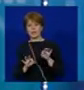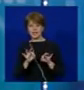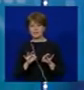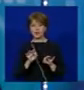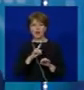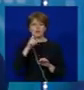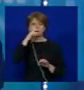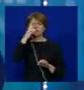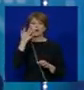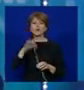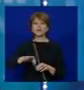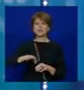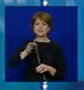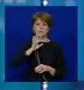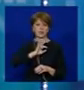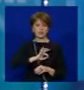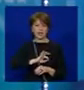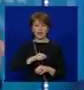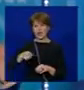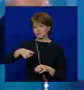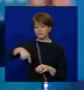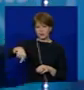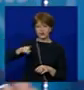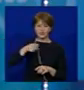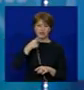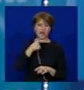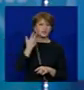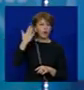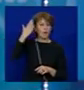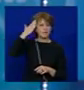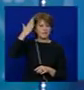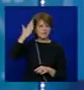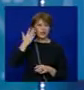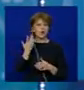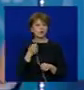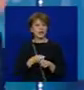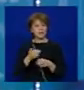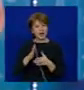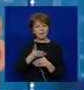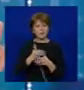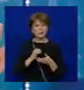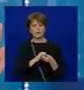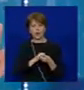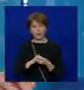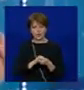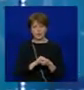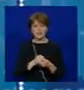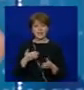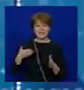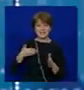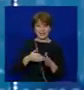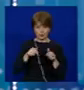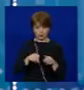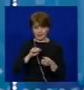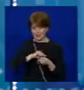кой ще спечели. Този кръг ще каже кои ще са министрите и кои ще направят помежду си коалиция. Срещу това се борим и няма